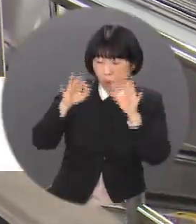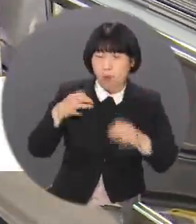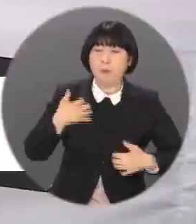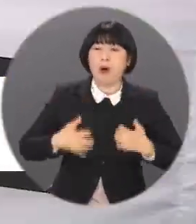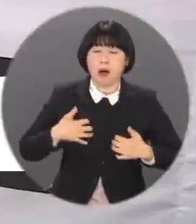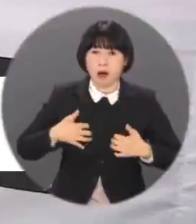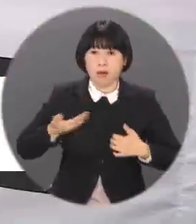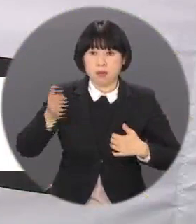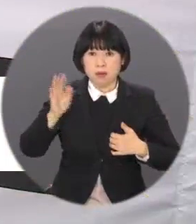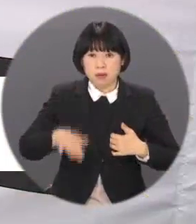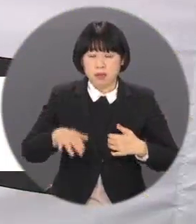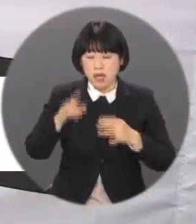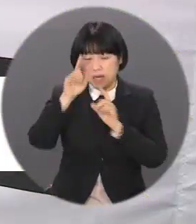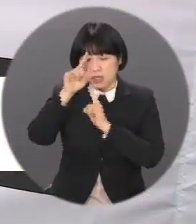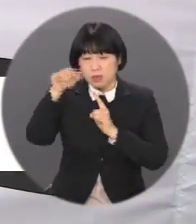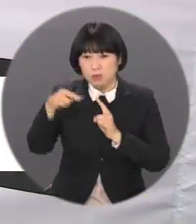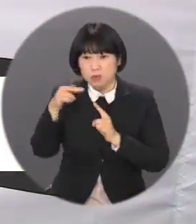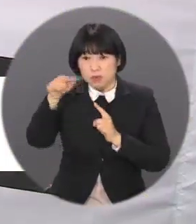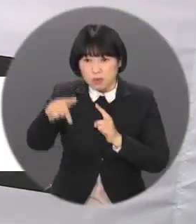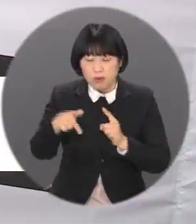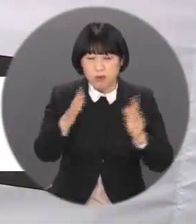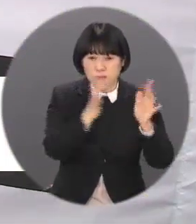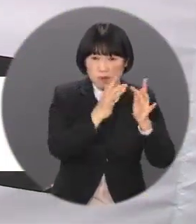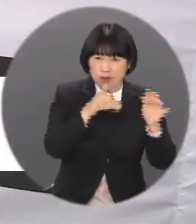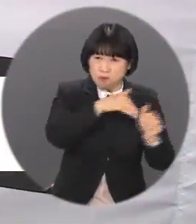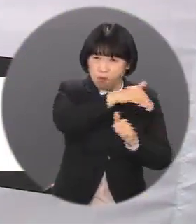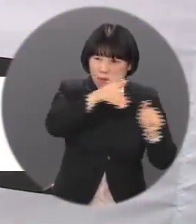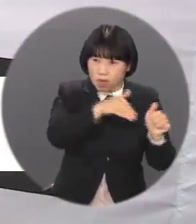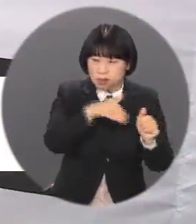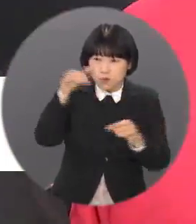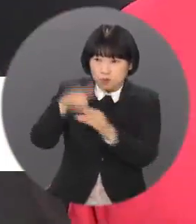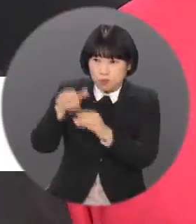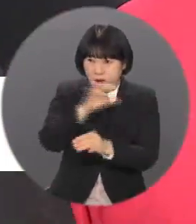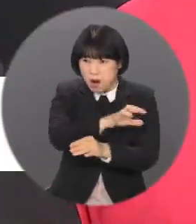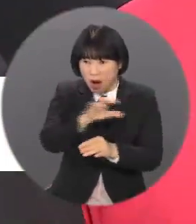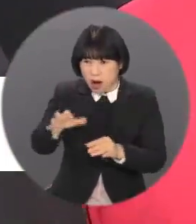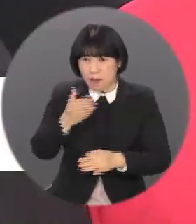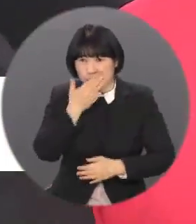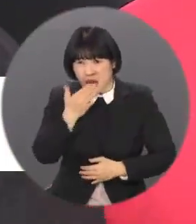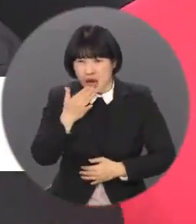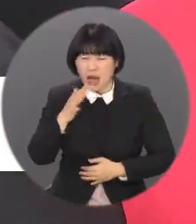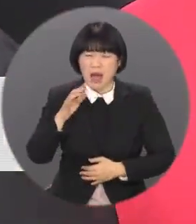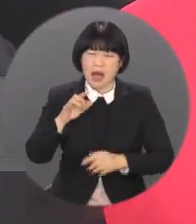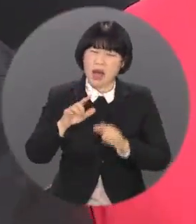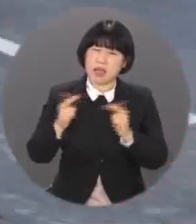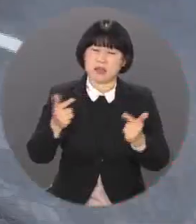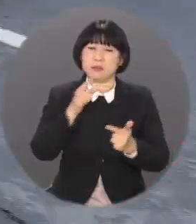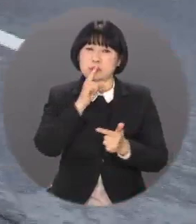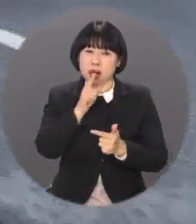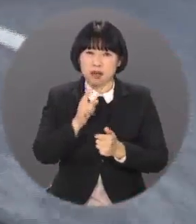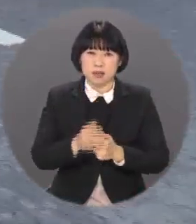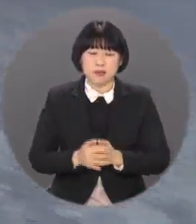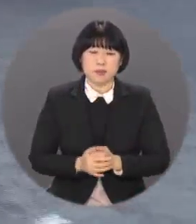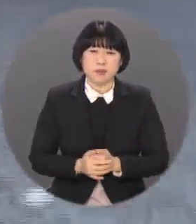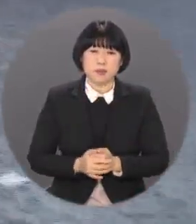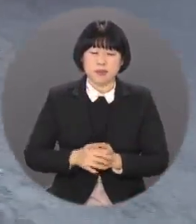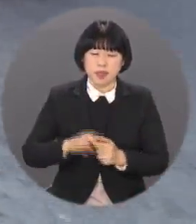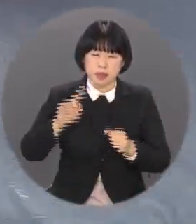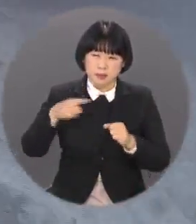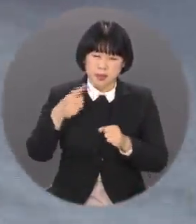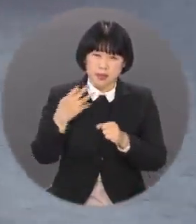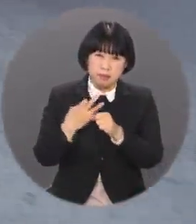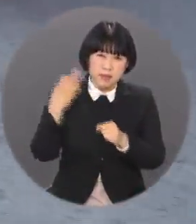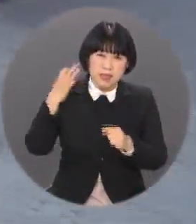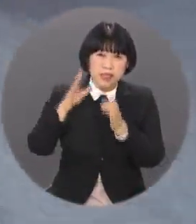이준석 대표는 온라인 여론이 실제 투표 성향으로 나타나긴 어렵다며 평가절하하고 있습니다. 114년